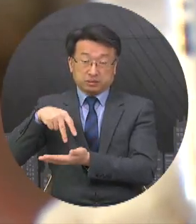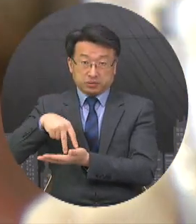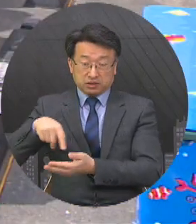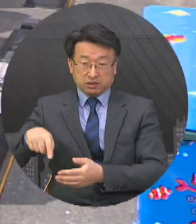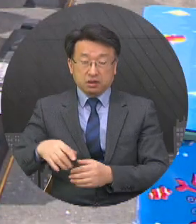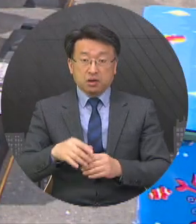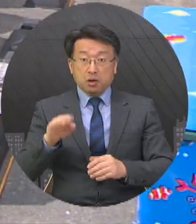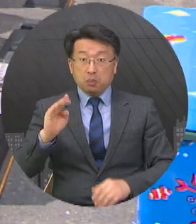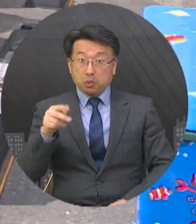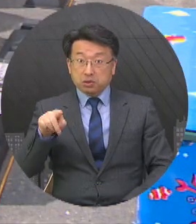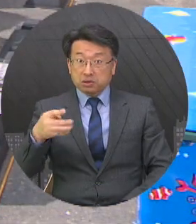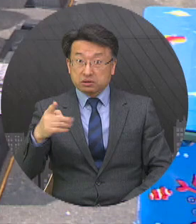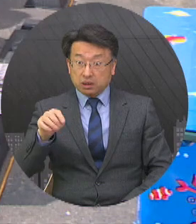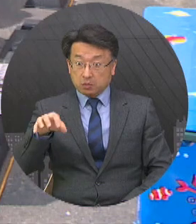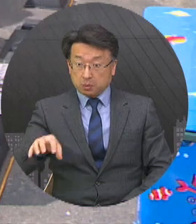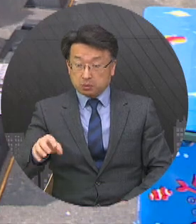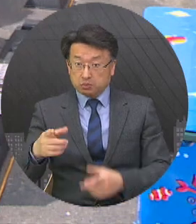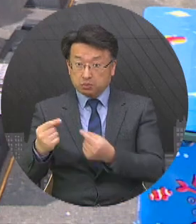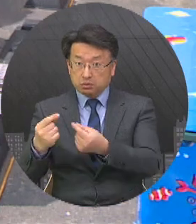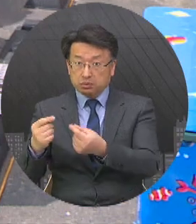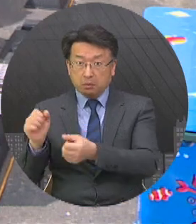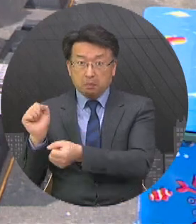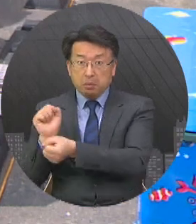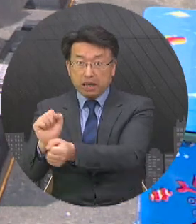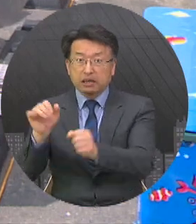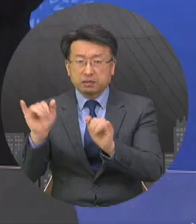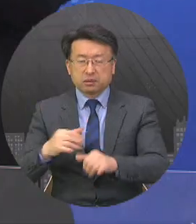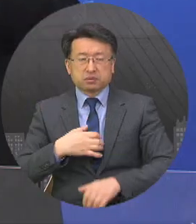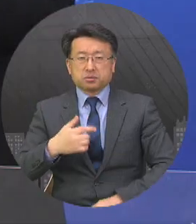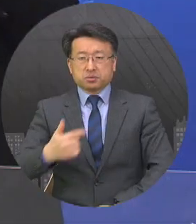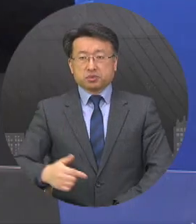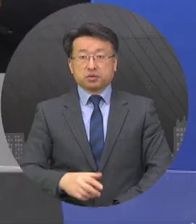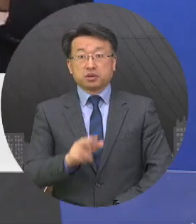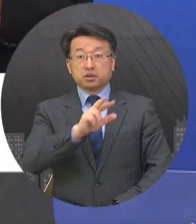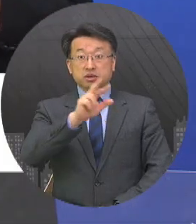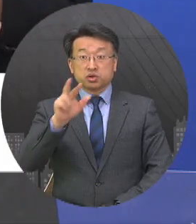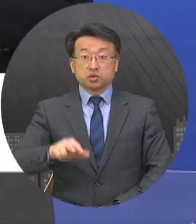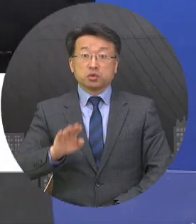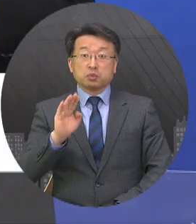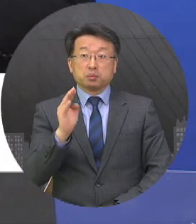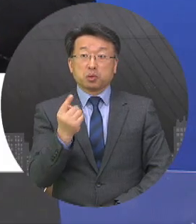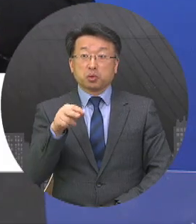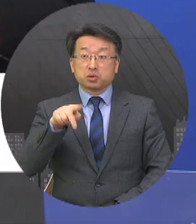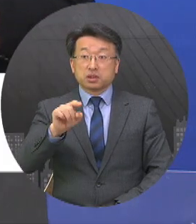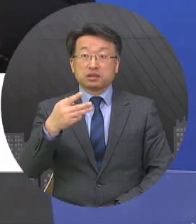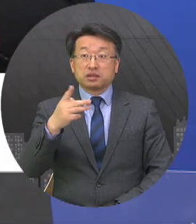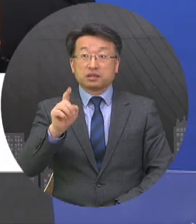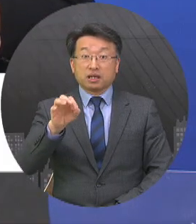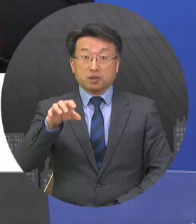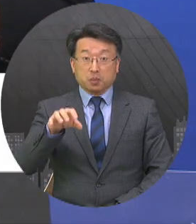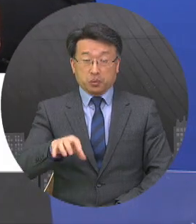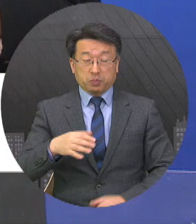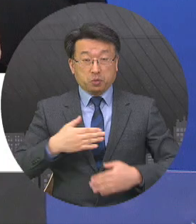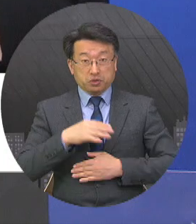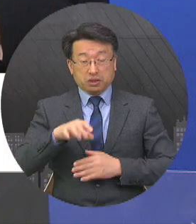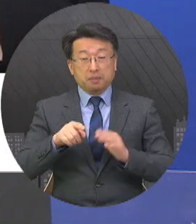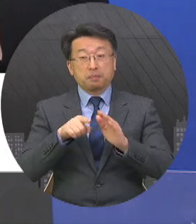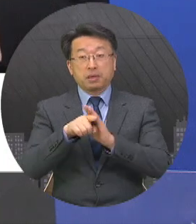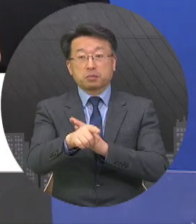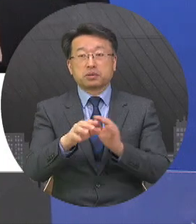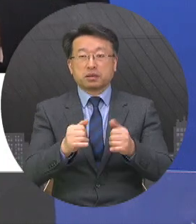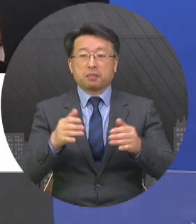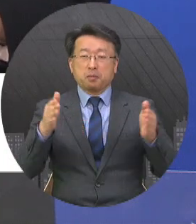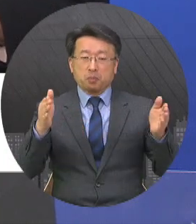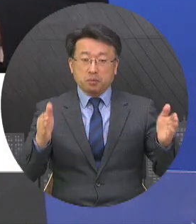집단 감염 으로 이어질까 촉각을 곤두세우고 있습니다 진주 보성 탕을 방문한 도미 들 께서는 방문